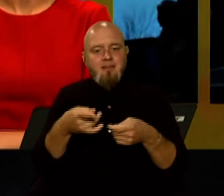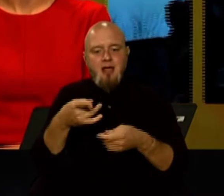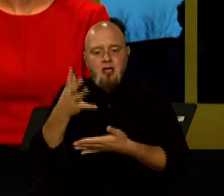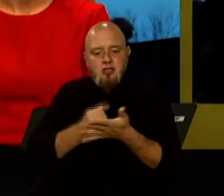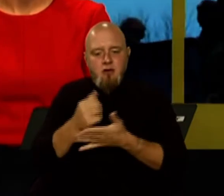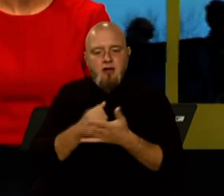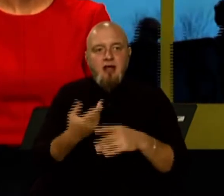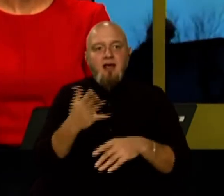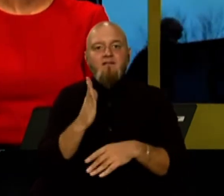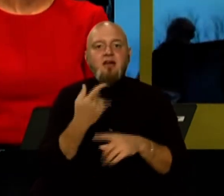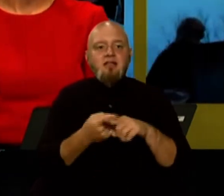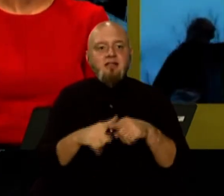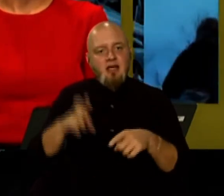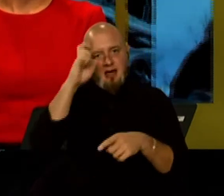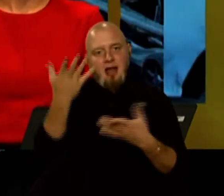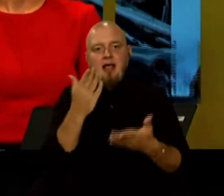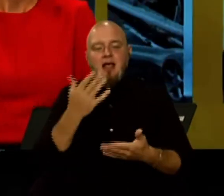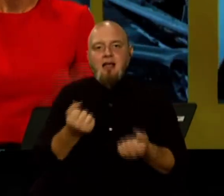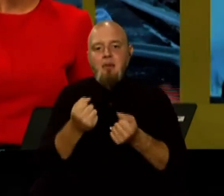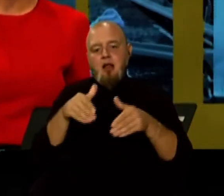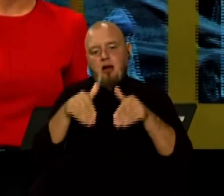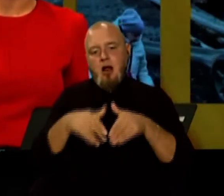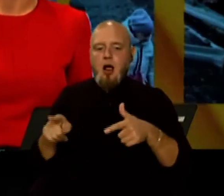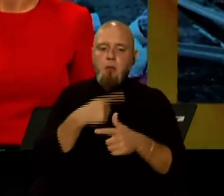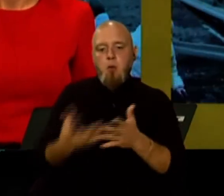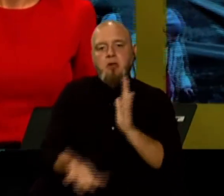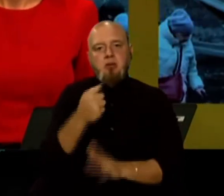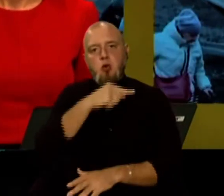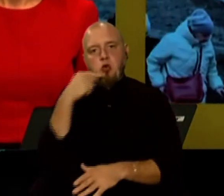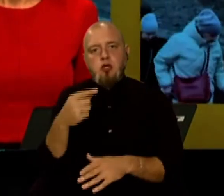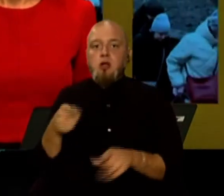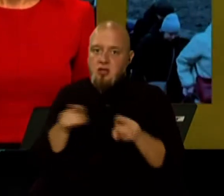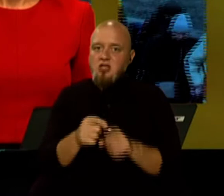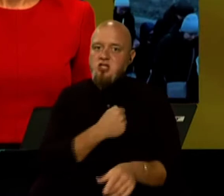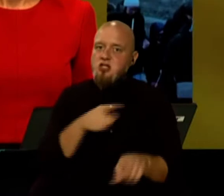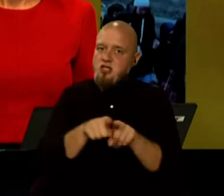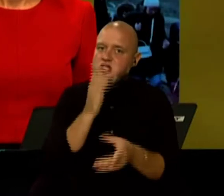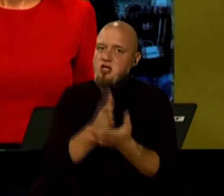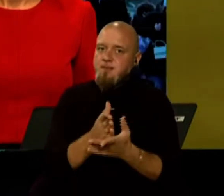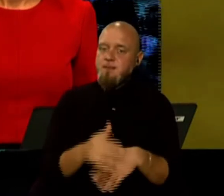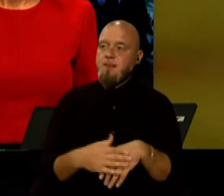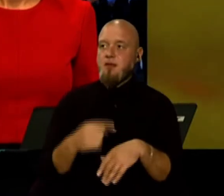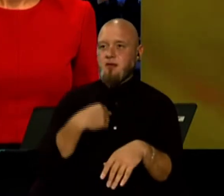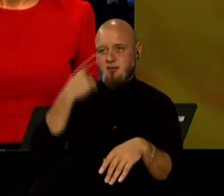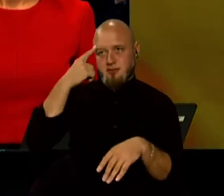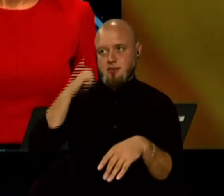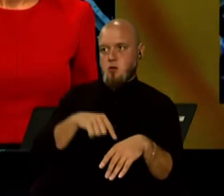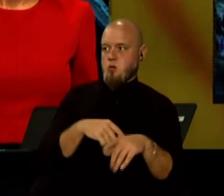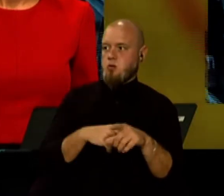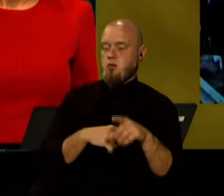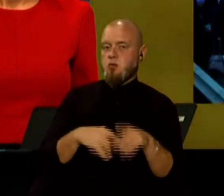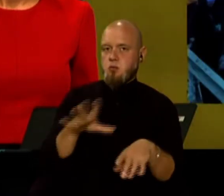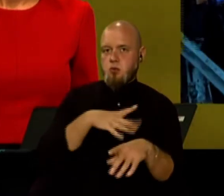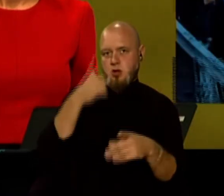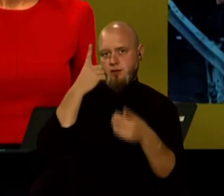країнах, які або тримають нейтралітет, або підтримують Росію? Бо такі, на жаль, теж є. Ну, я знаю,